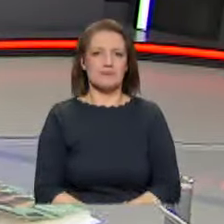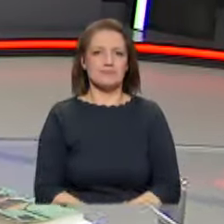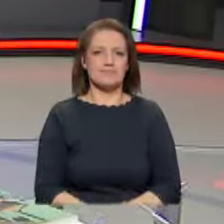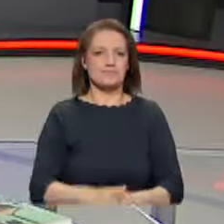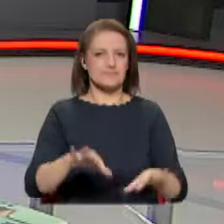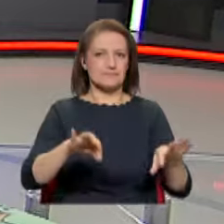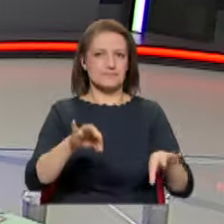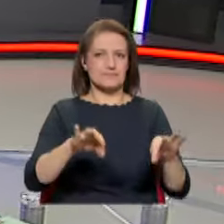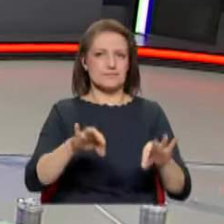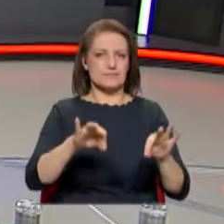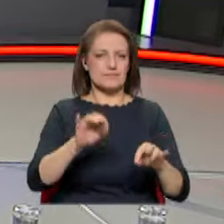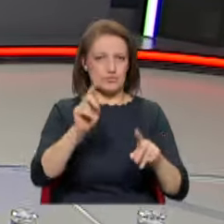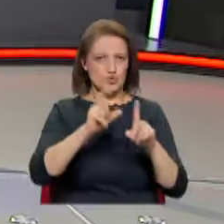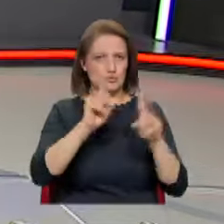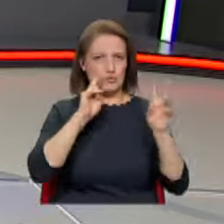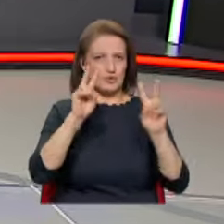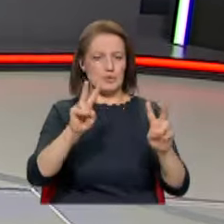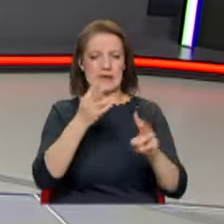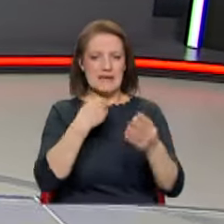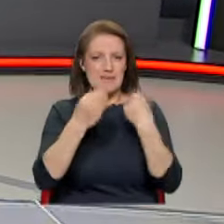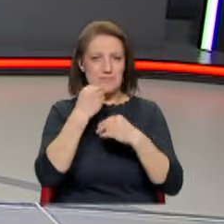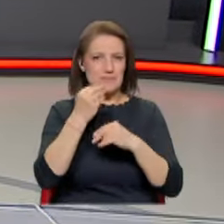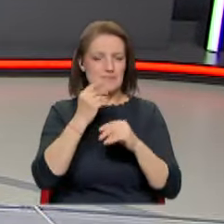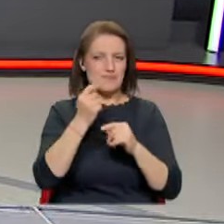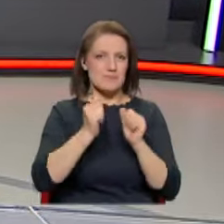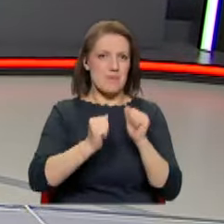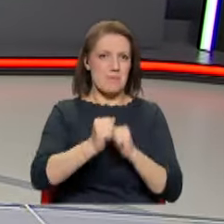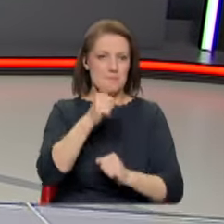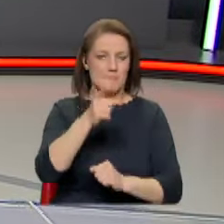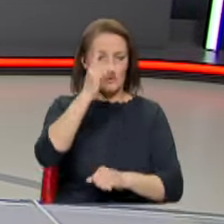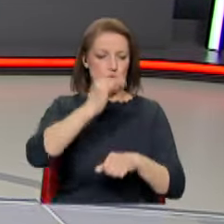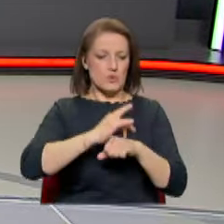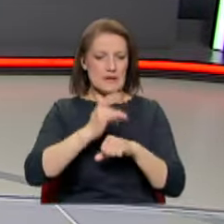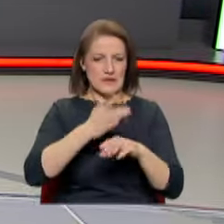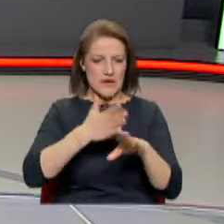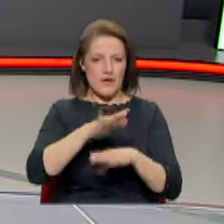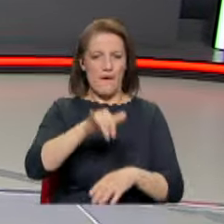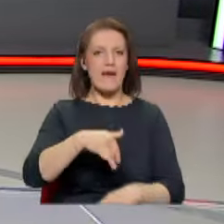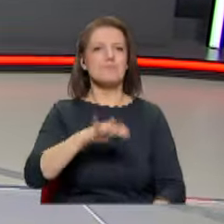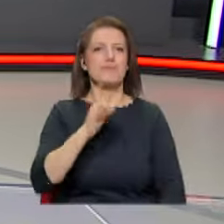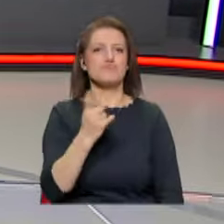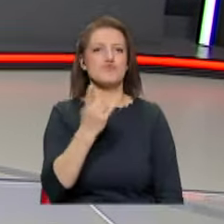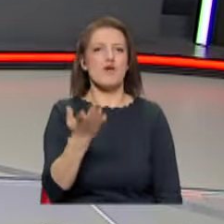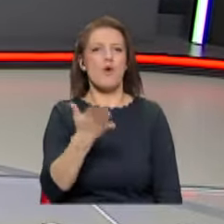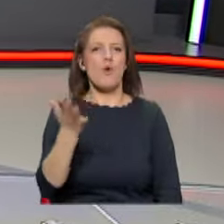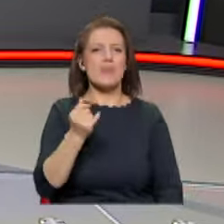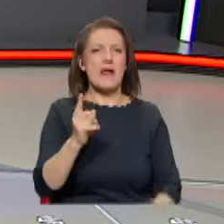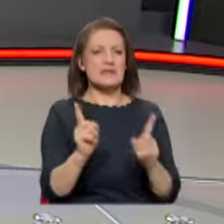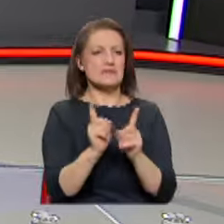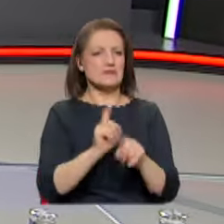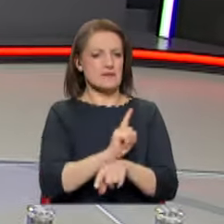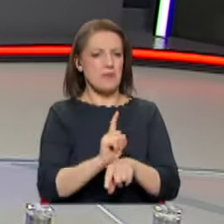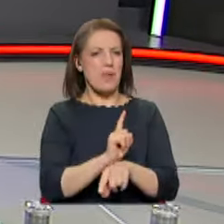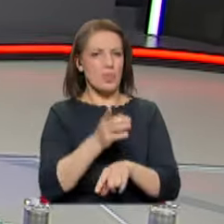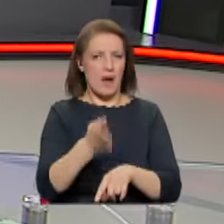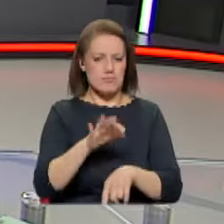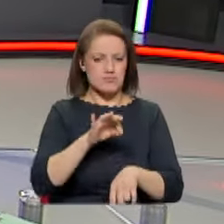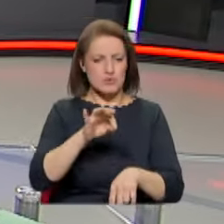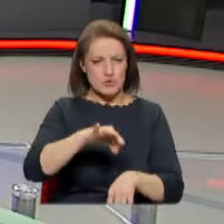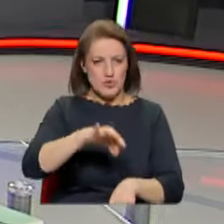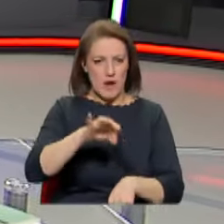Efendim şimdi bu durumu görüyorsunuz. Gıdadaki vaziyeti ki bu ülkenin gerçekten hak etmediği bir şey. O kadar kısa zamanda bu ülke şu